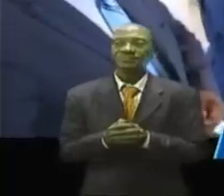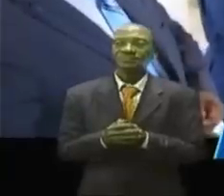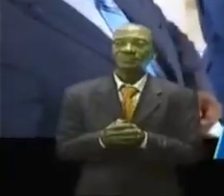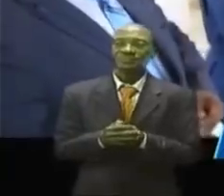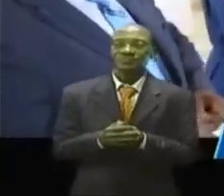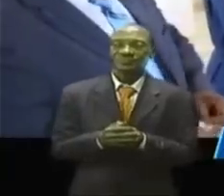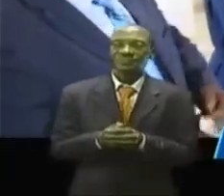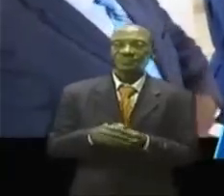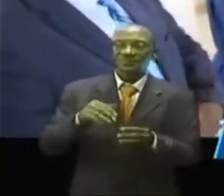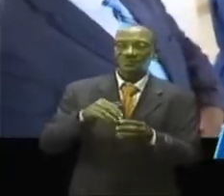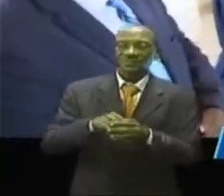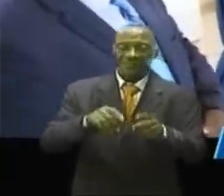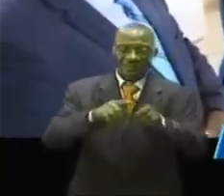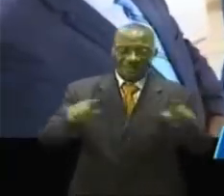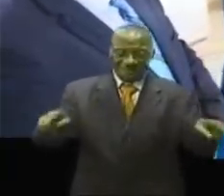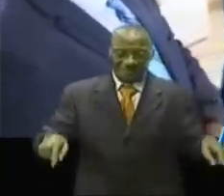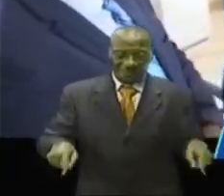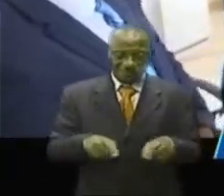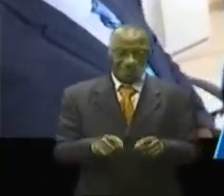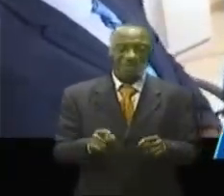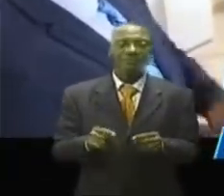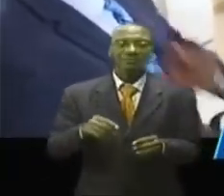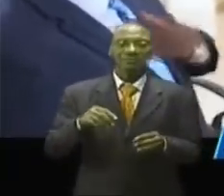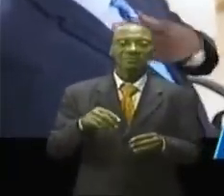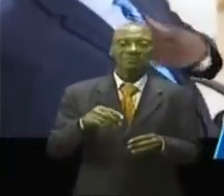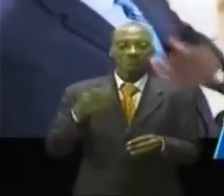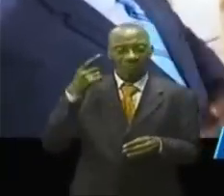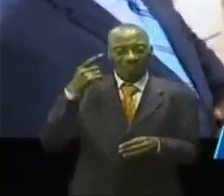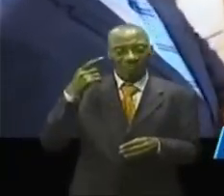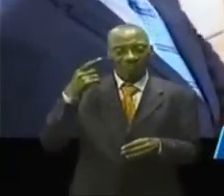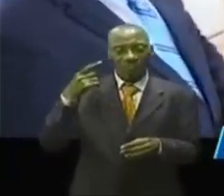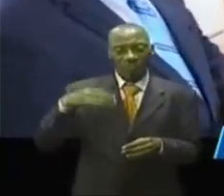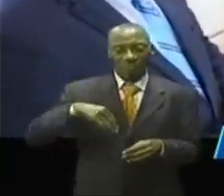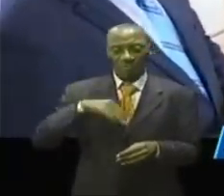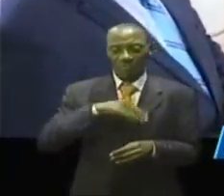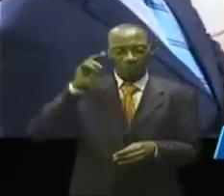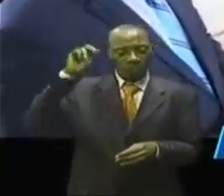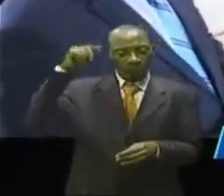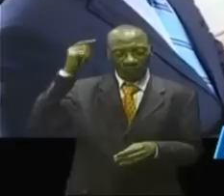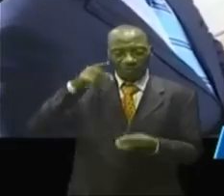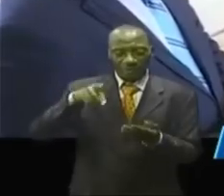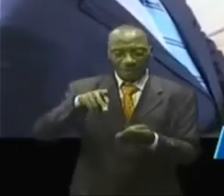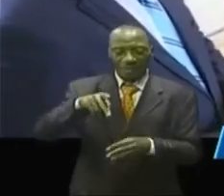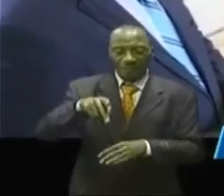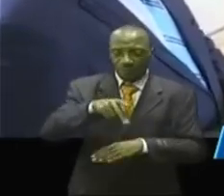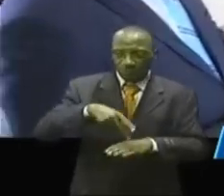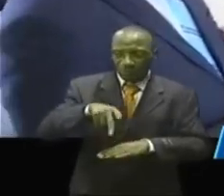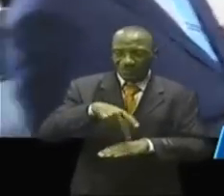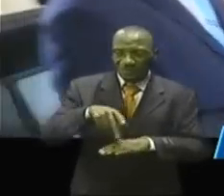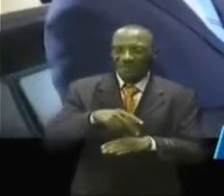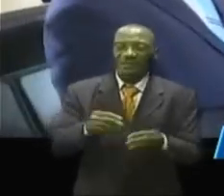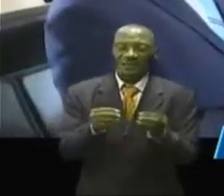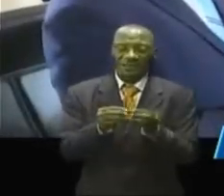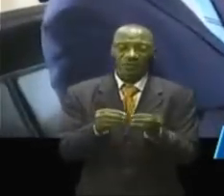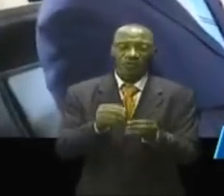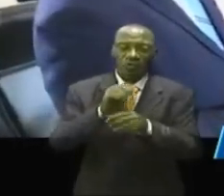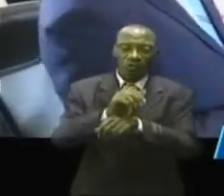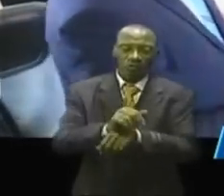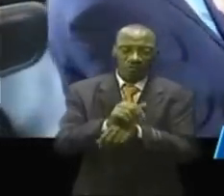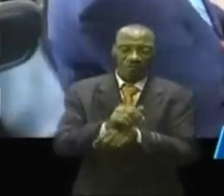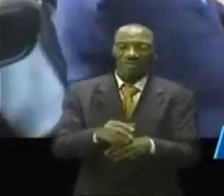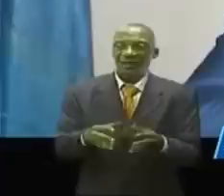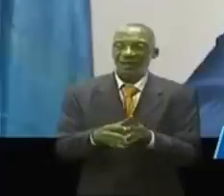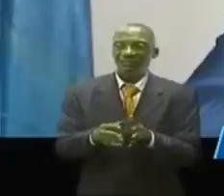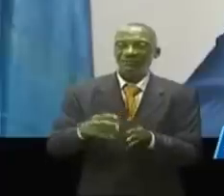Dans cette salle Kibali du gouvernorat du Haut-Tuélé, les membres du gouvernement provincial réunis en conseil ordinaire sous la présidence